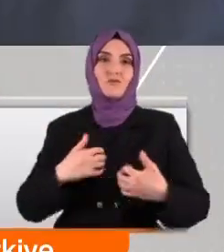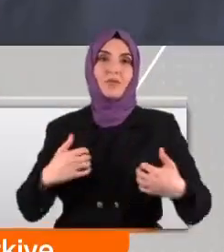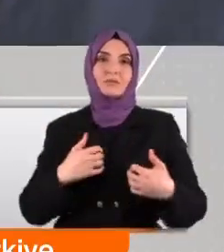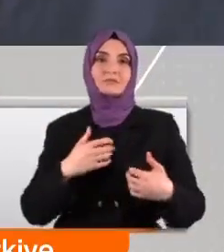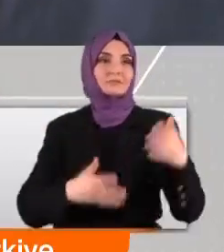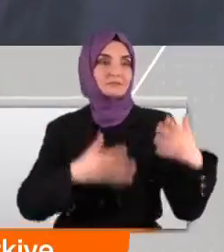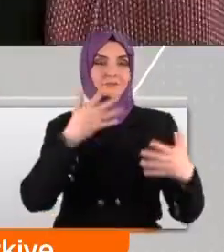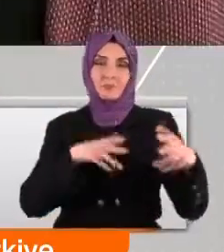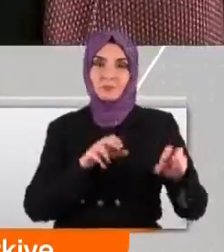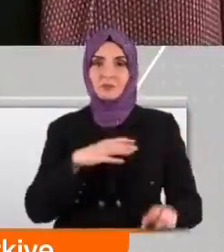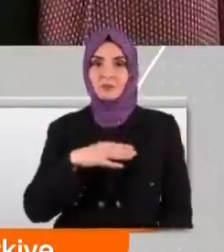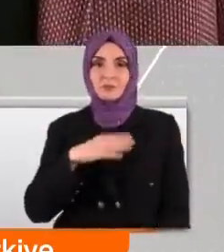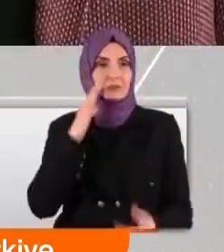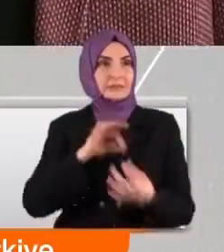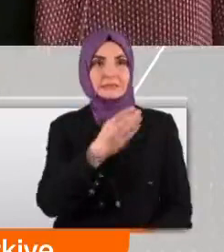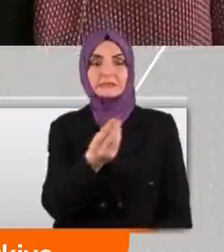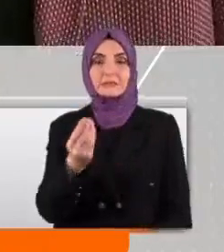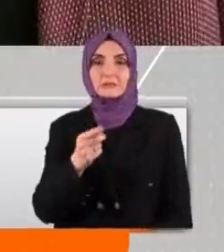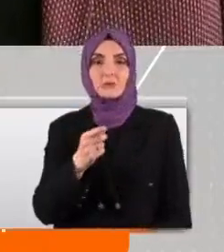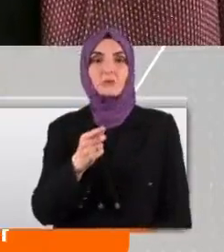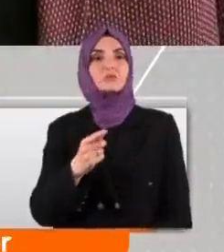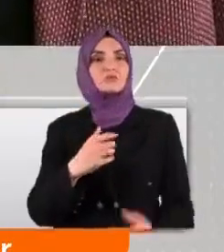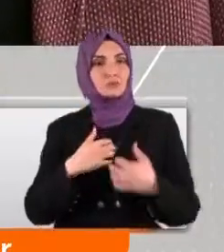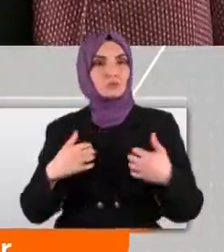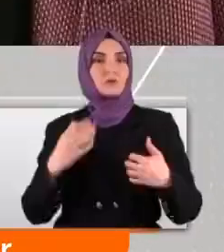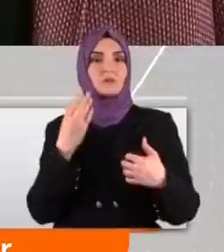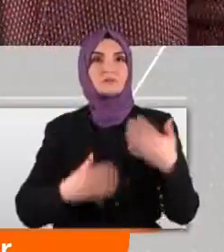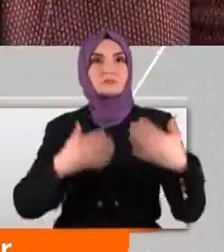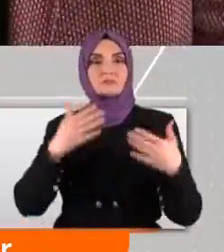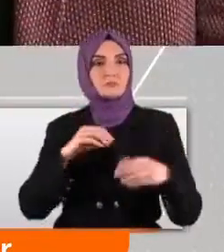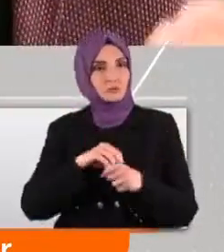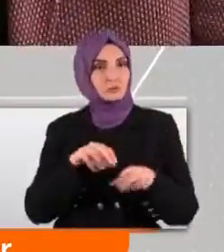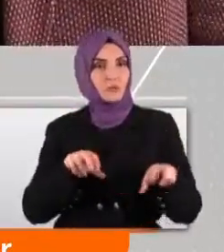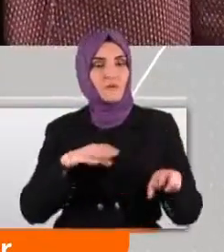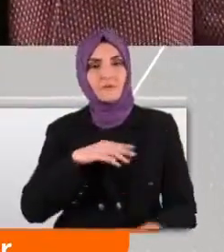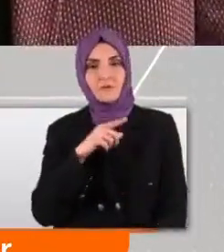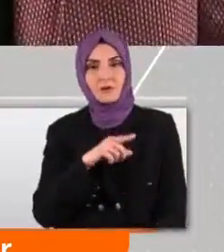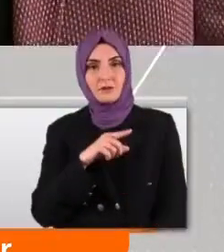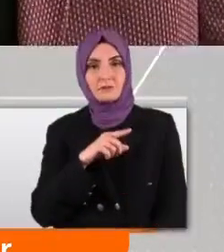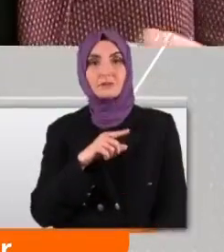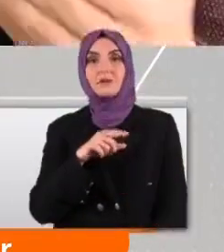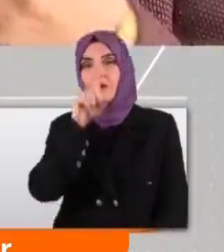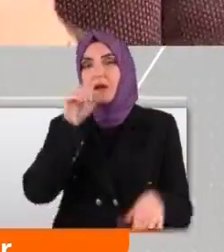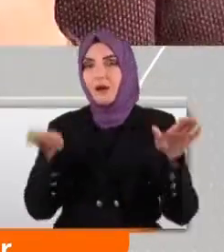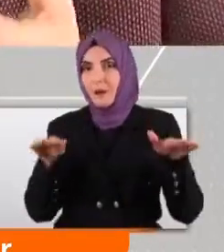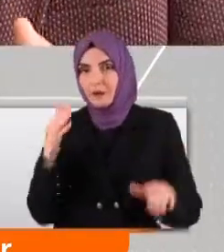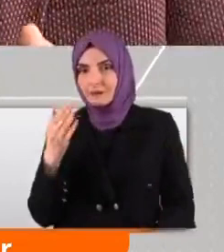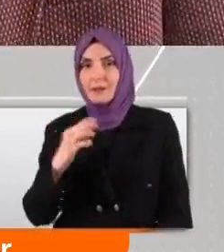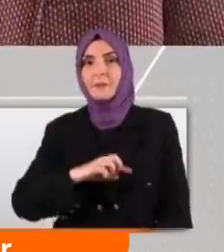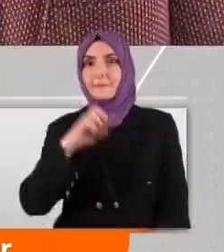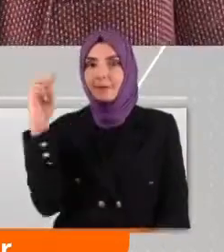insanlar güvenli konutta oturuyorlar. Herkesin beklentileri işte iyi olsun, en iyisi olsun beklentisi. Kartal, Pendik, Maltepe, Kadıköy,